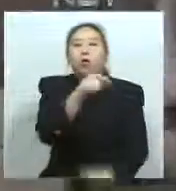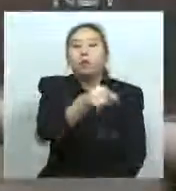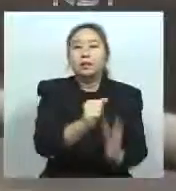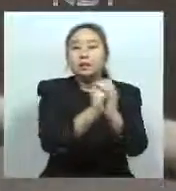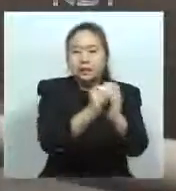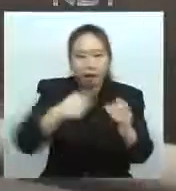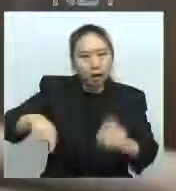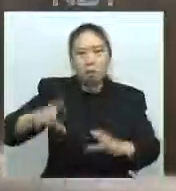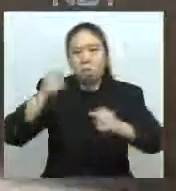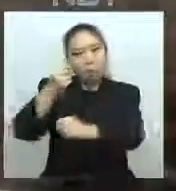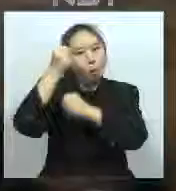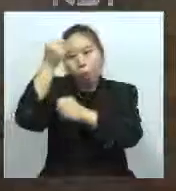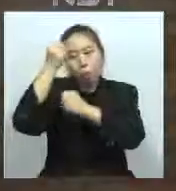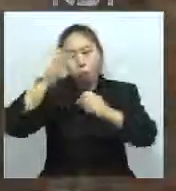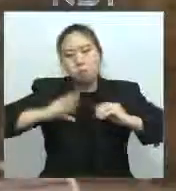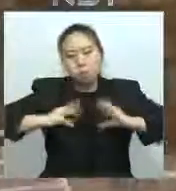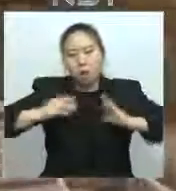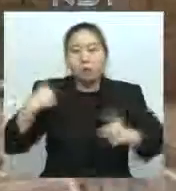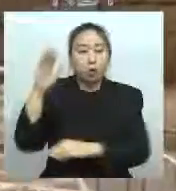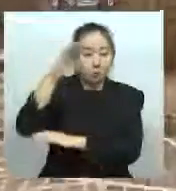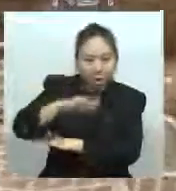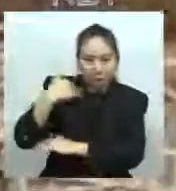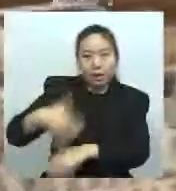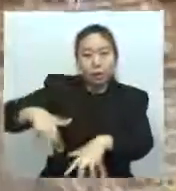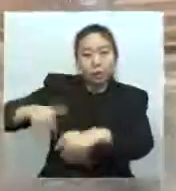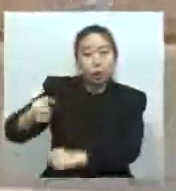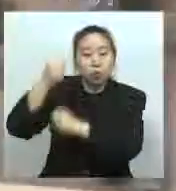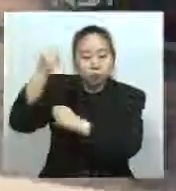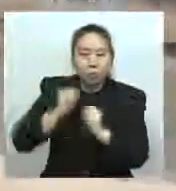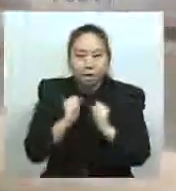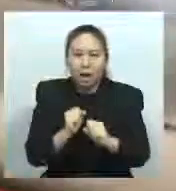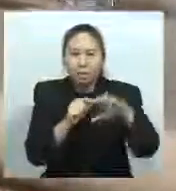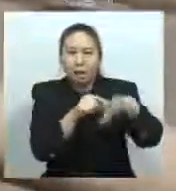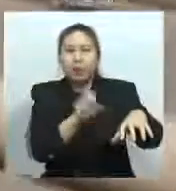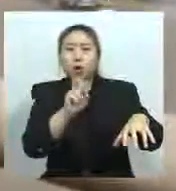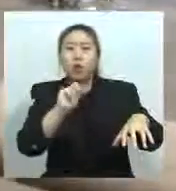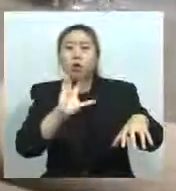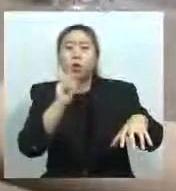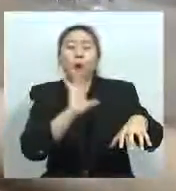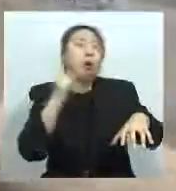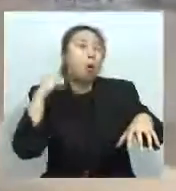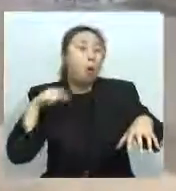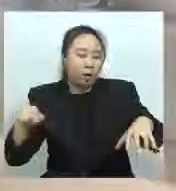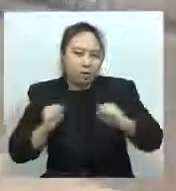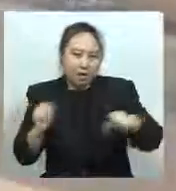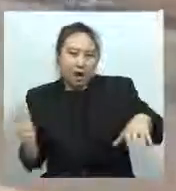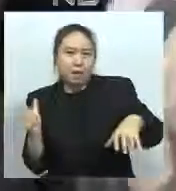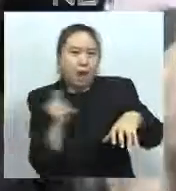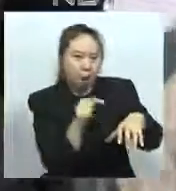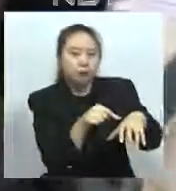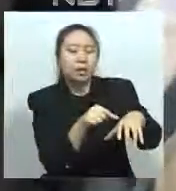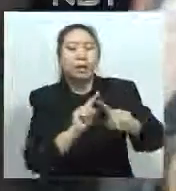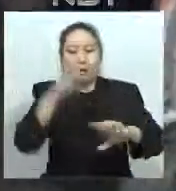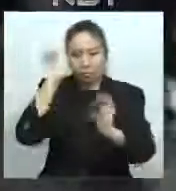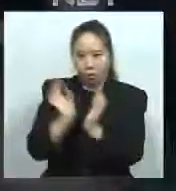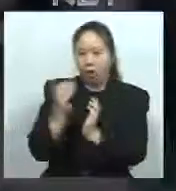แรงหลังจากในช่วงบ่ายผู้ชุมนุมพยายามบุกเข้าไปในอาคารสภานิติบัญญัติฮ่องกงทำให้ตำรวจต้องใ